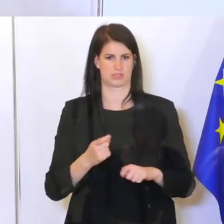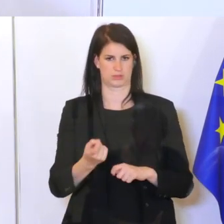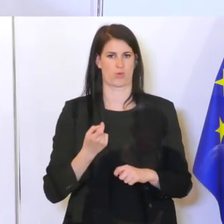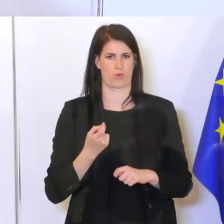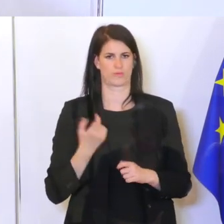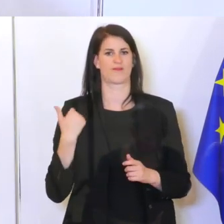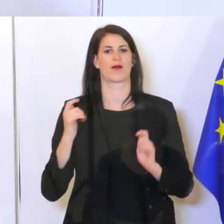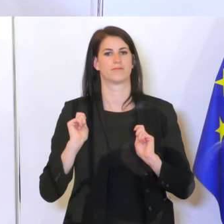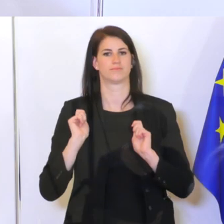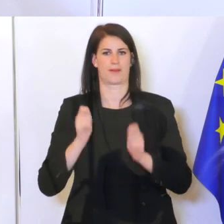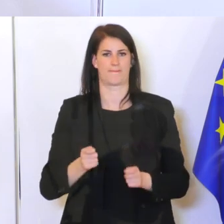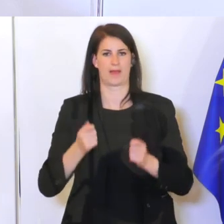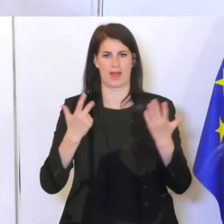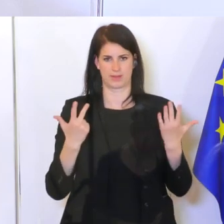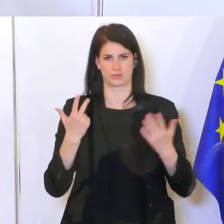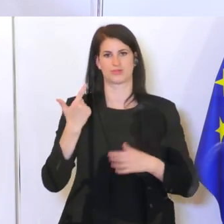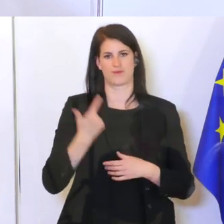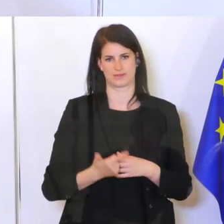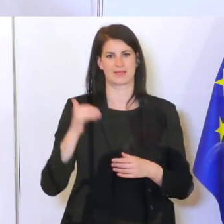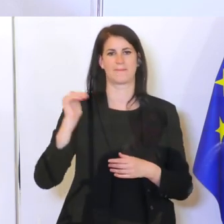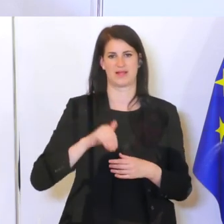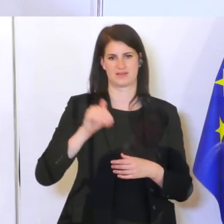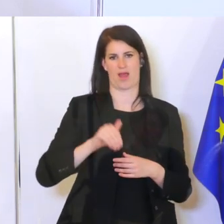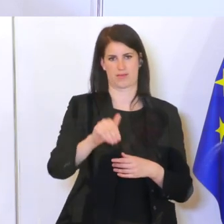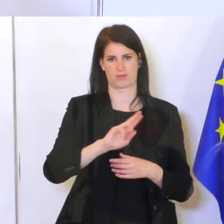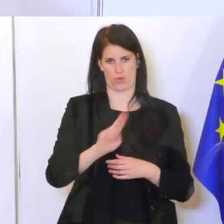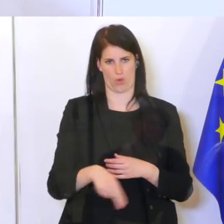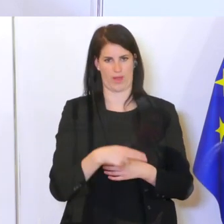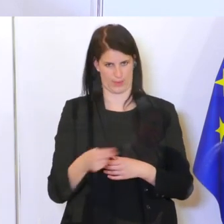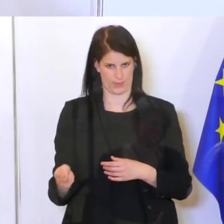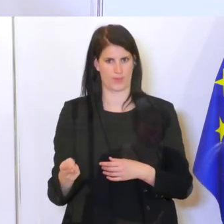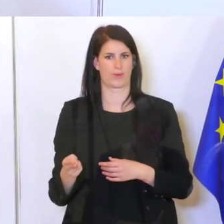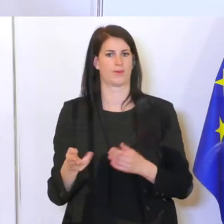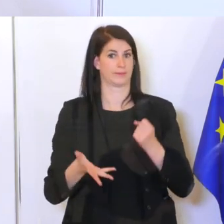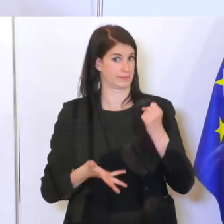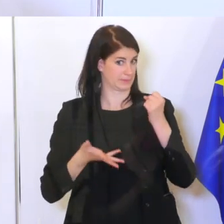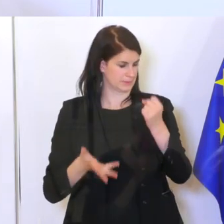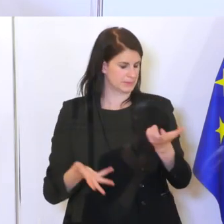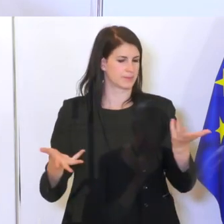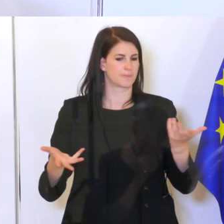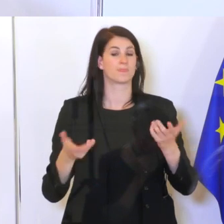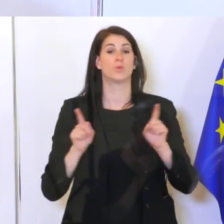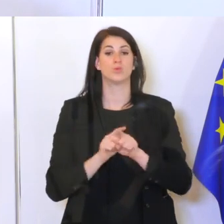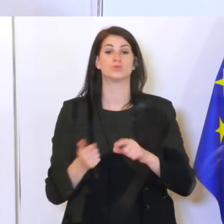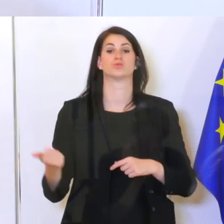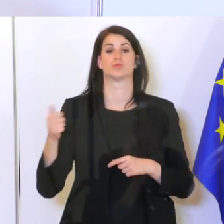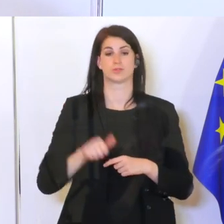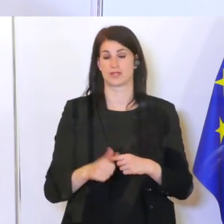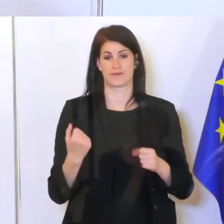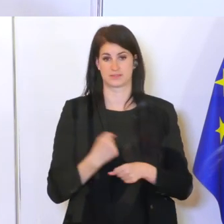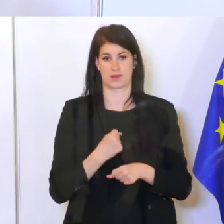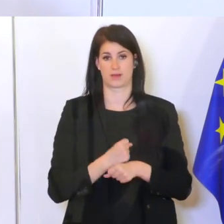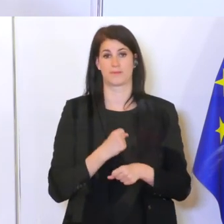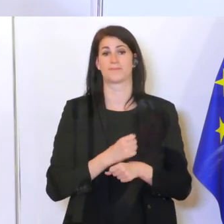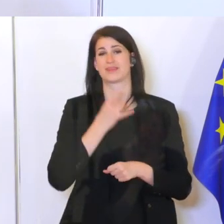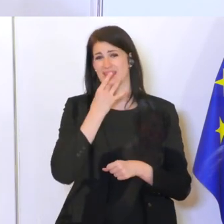auch eingebracht haben mit den 28 Milliarden Euro Überschreitungsermächtigung. Was wir darüber hinaus tun werden, ist genau zu präzisieren,